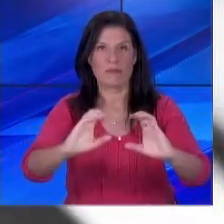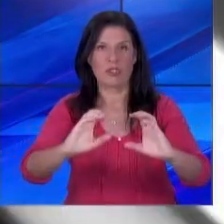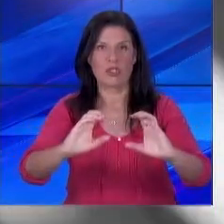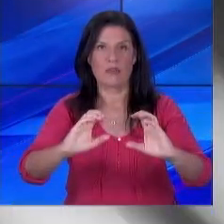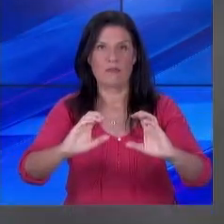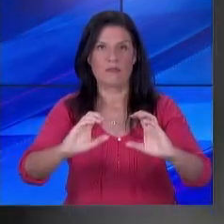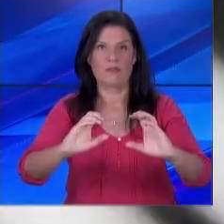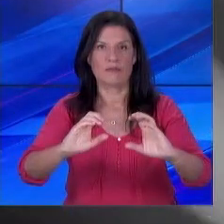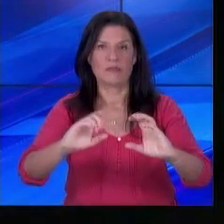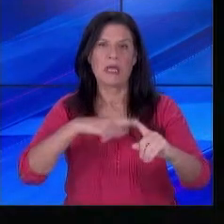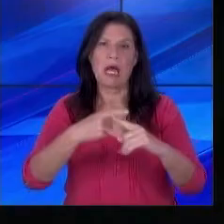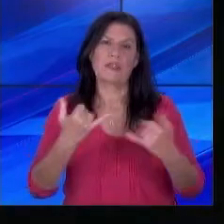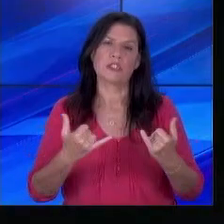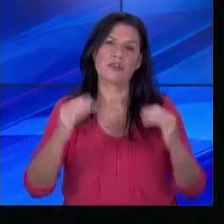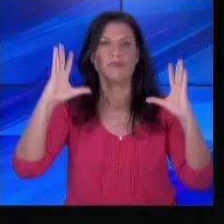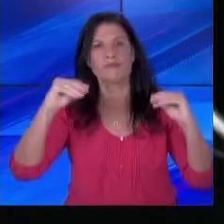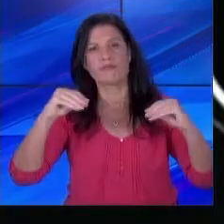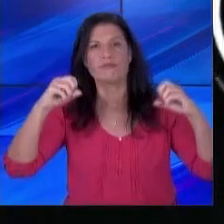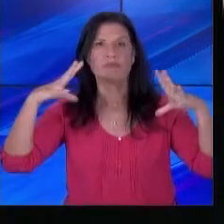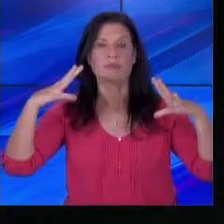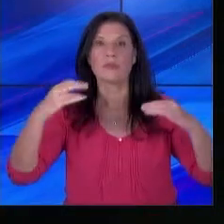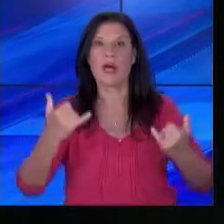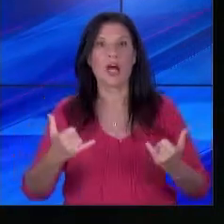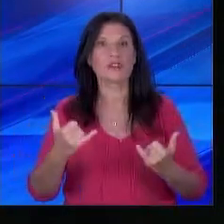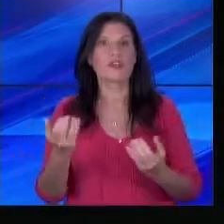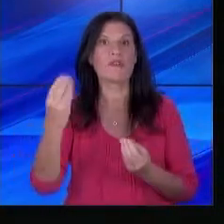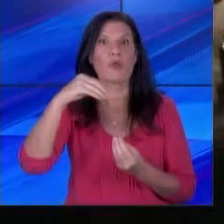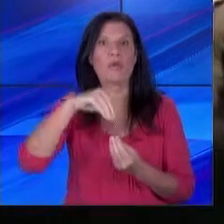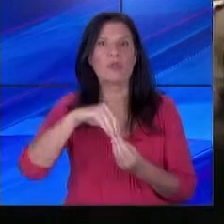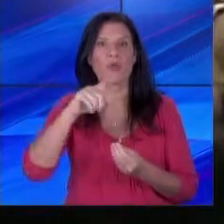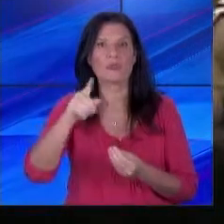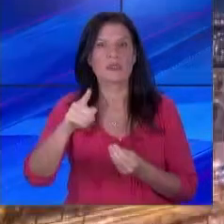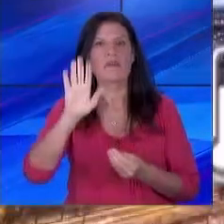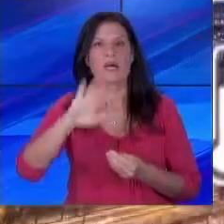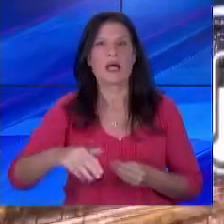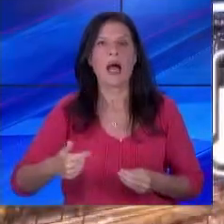לכבות ולהידלק בעצמם, אלא גם לאסוף מידע ולנהל את התנועה.